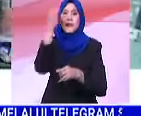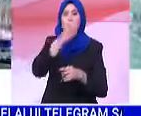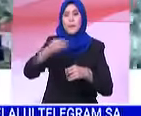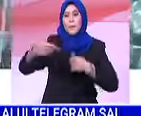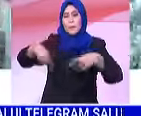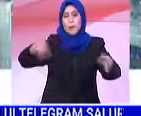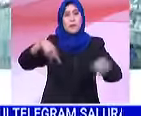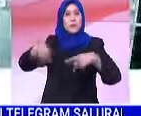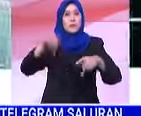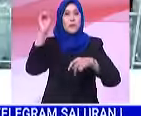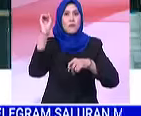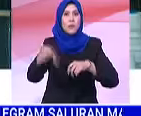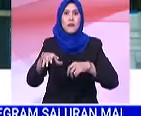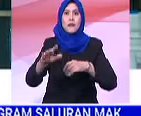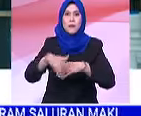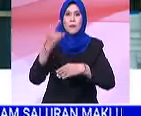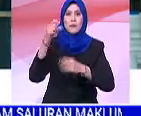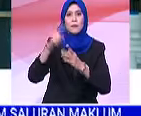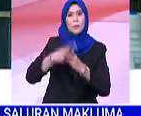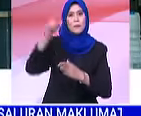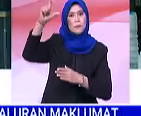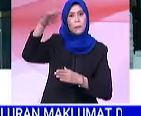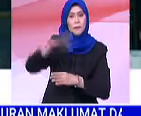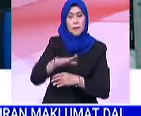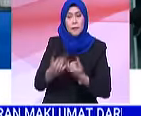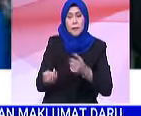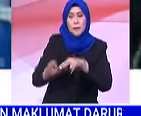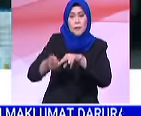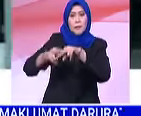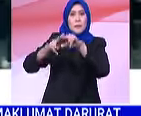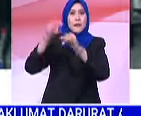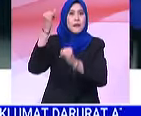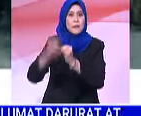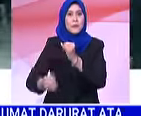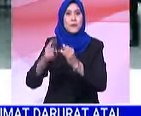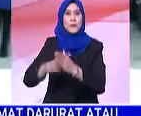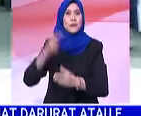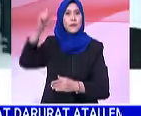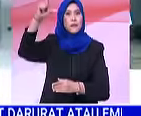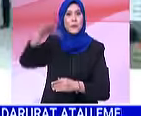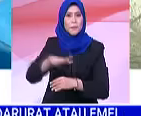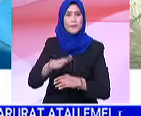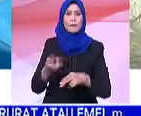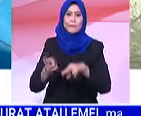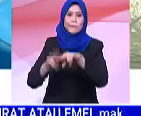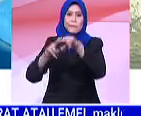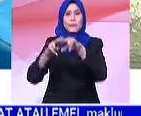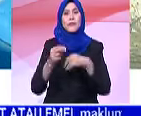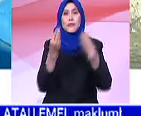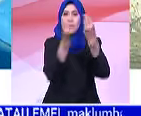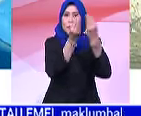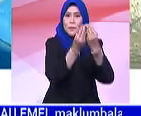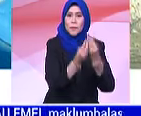sehari ketika awal Ramadan dan dijangka meningkat akhir bulan Ramadan. Malah mengikut statistik